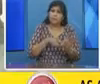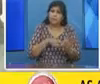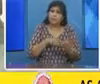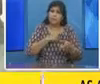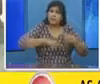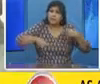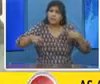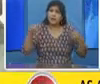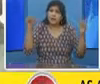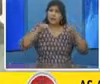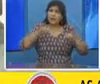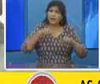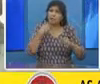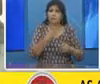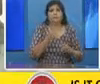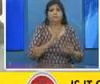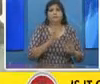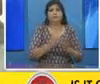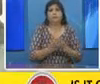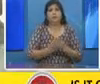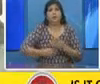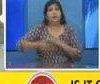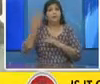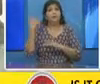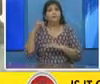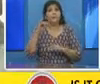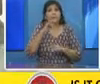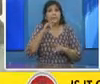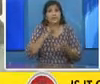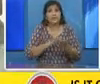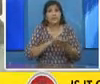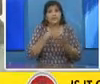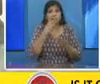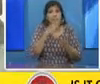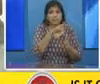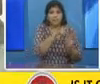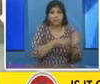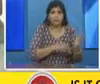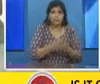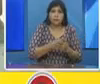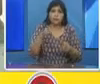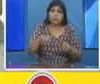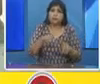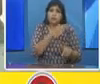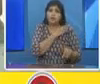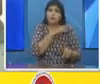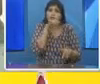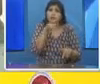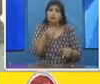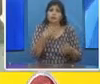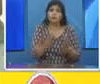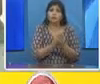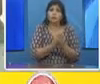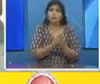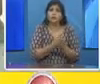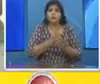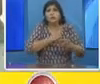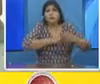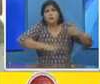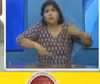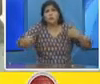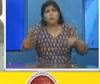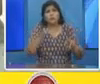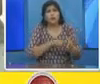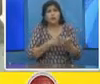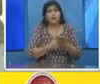लेना चाहिए। क्या पहले के 6 महीने जैसे बीते उसकी वजह से ये मान लेना कि पूरी साल